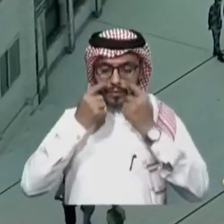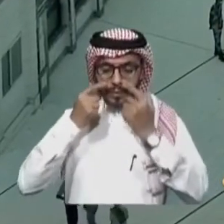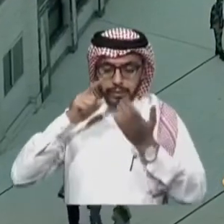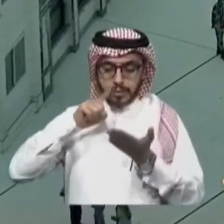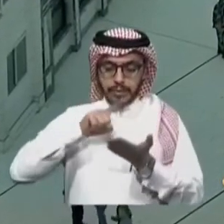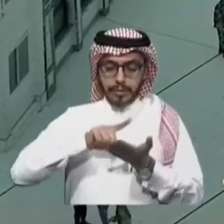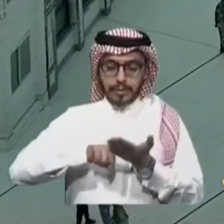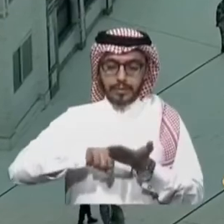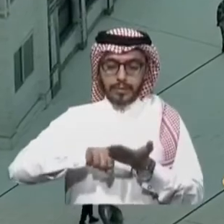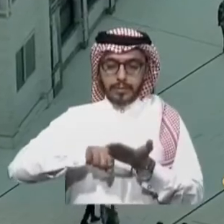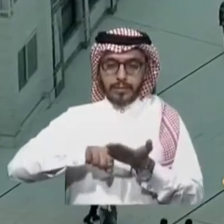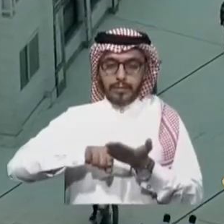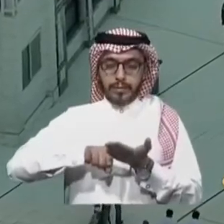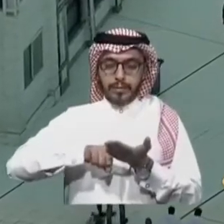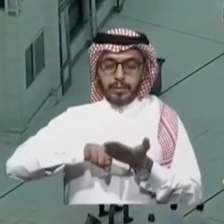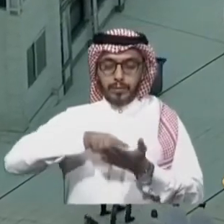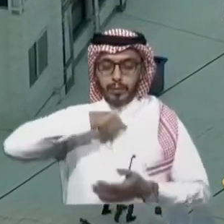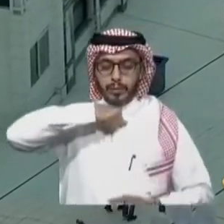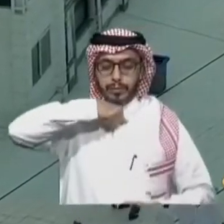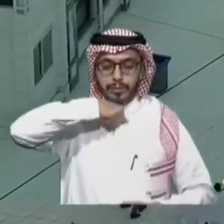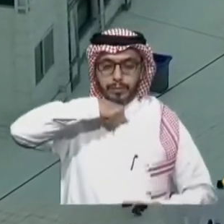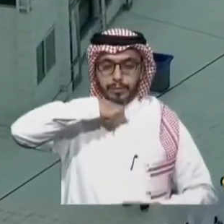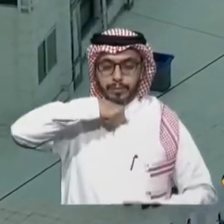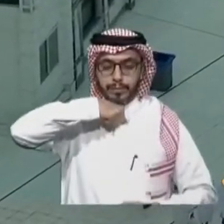أشهد أن